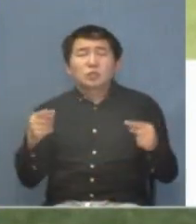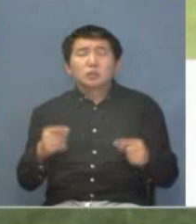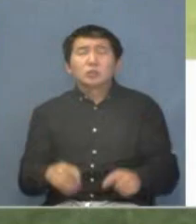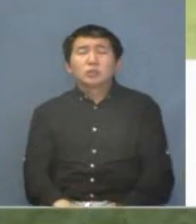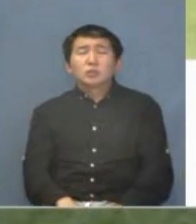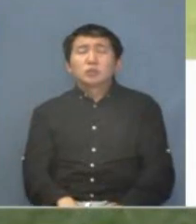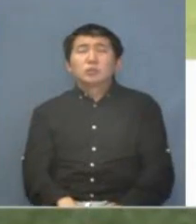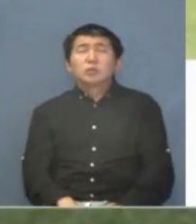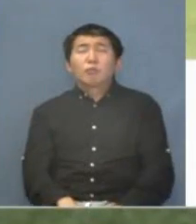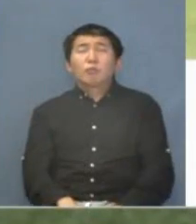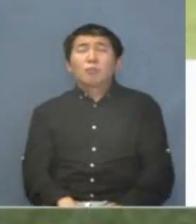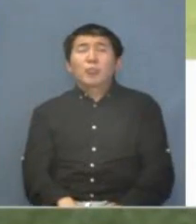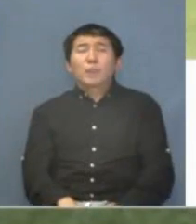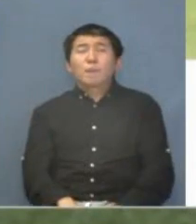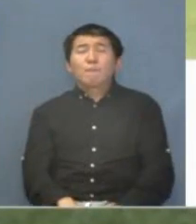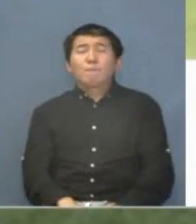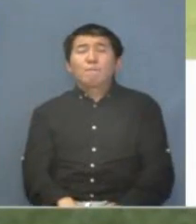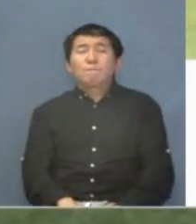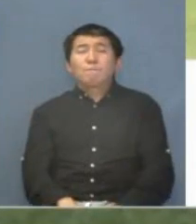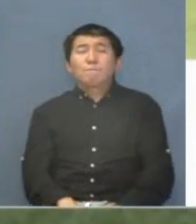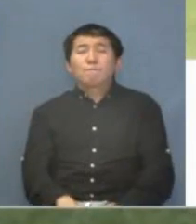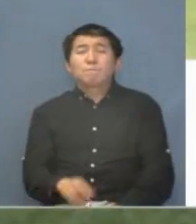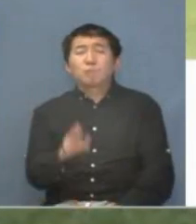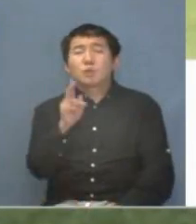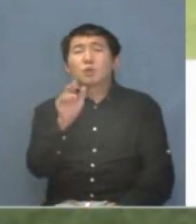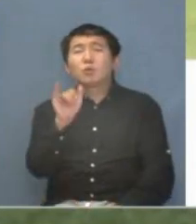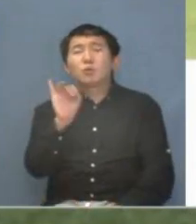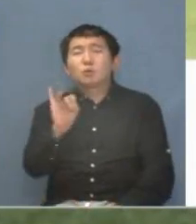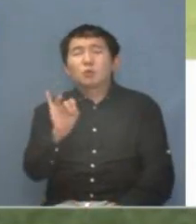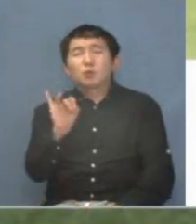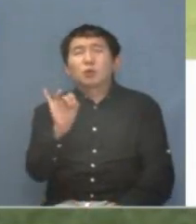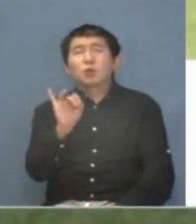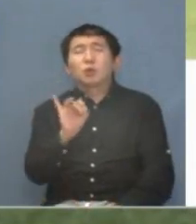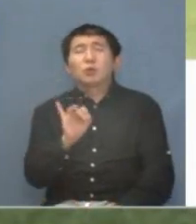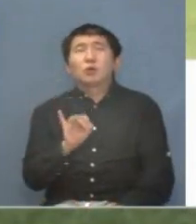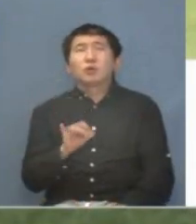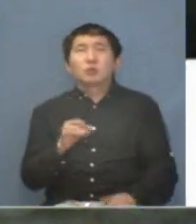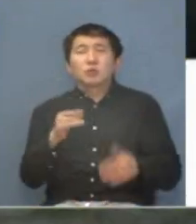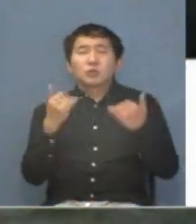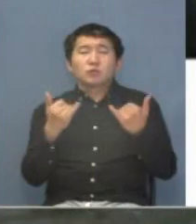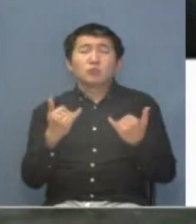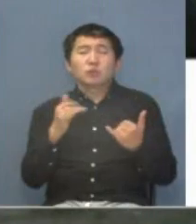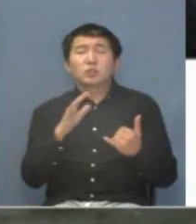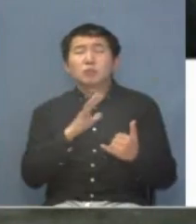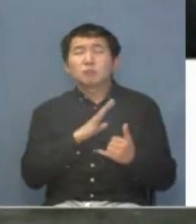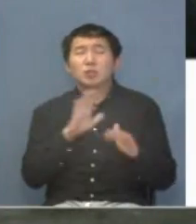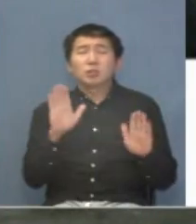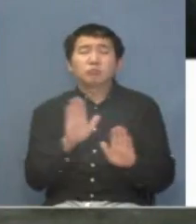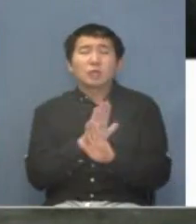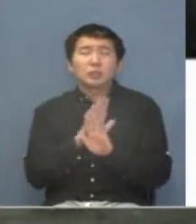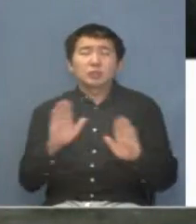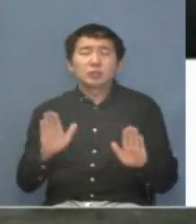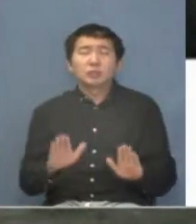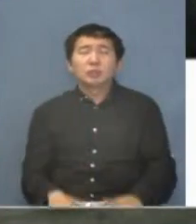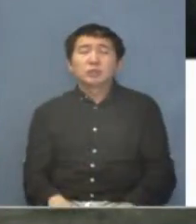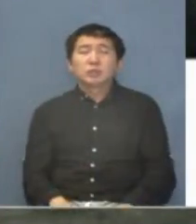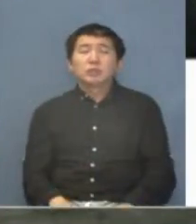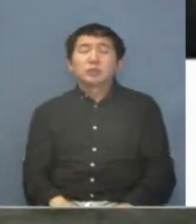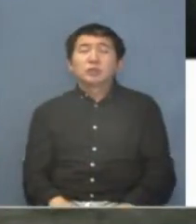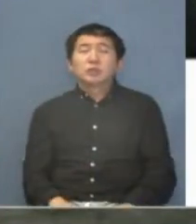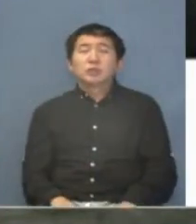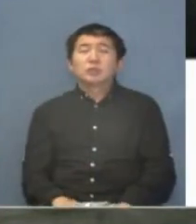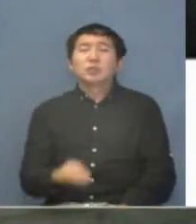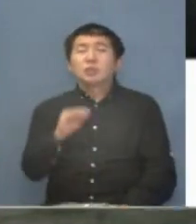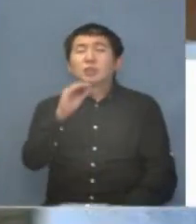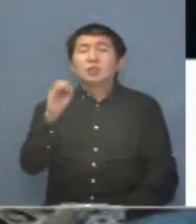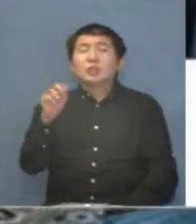тау қалқып, тор жорға сияқты күйлері, әндері бүгінгі осы шарада орындалды. Музей қорық аумағында Жидебайдағы Абай үйінің